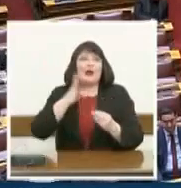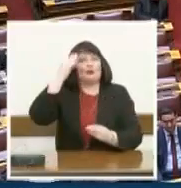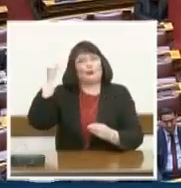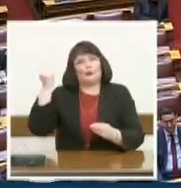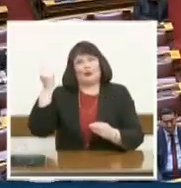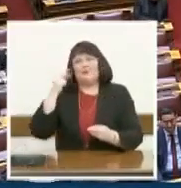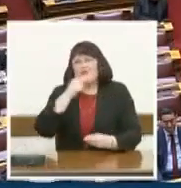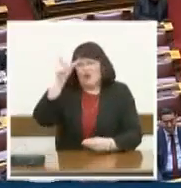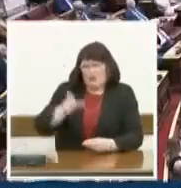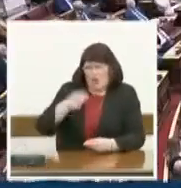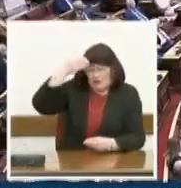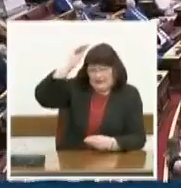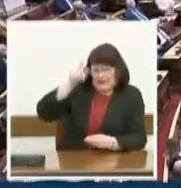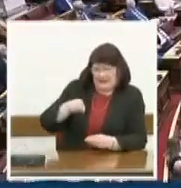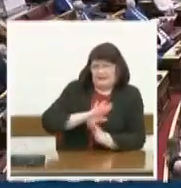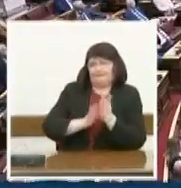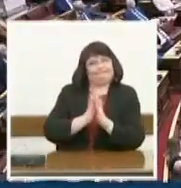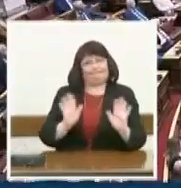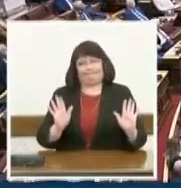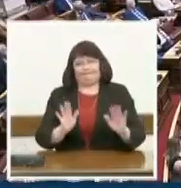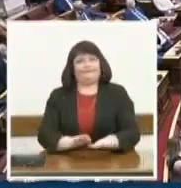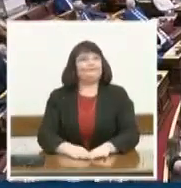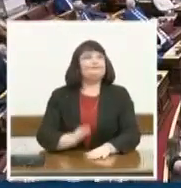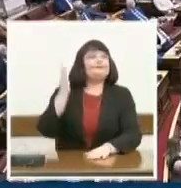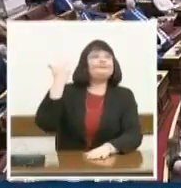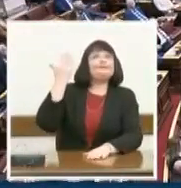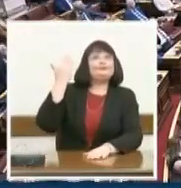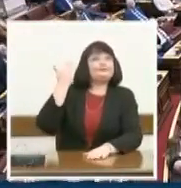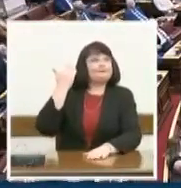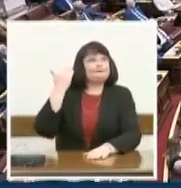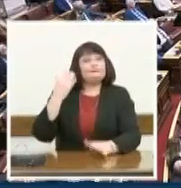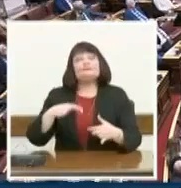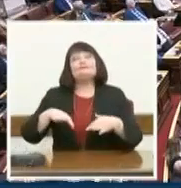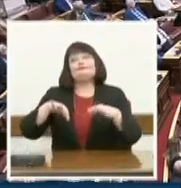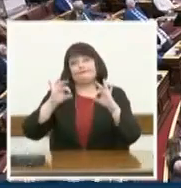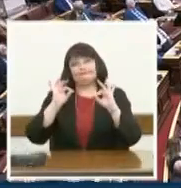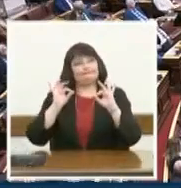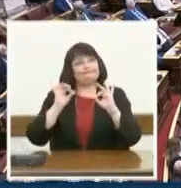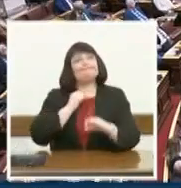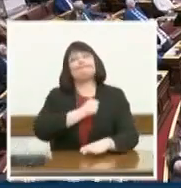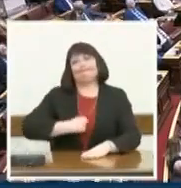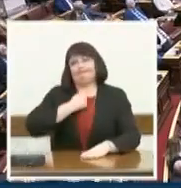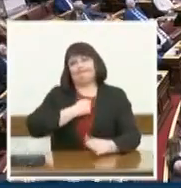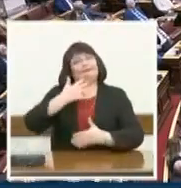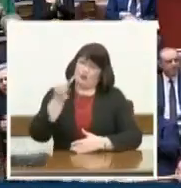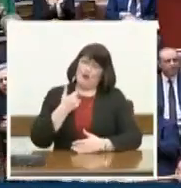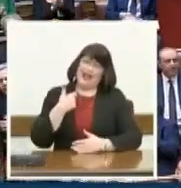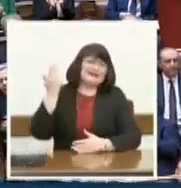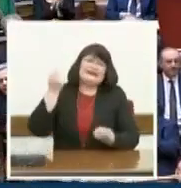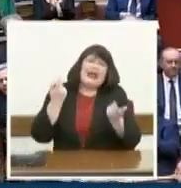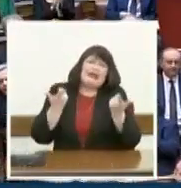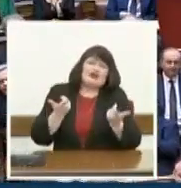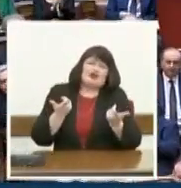για το κόμμα σας, να μην παρεξηγηθώ. Επειδή όμως αναφέρατε, θα σας διαβάσω ακριβώς από την ιστοσελίδα του